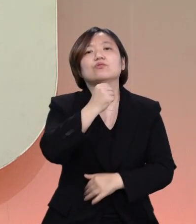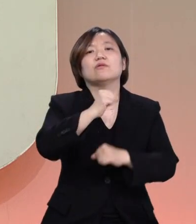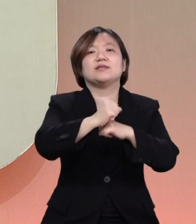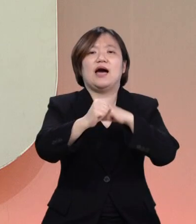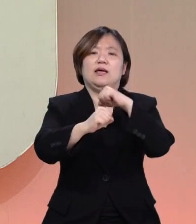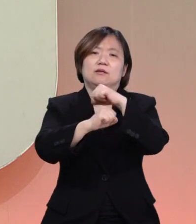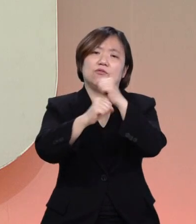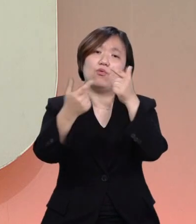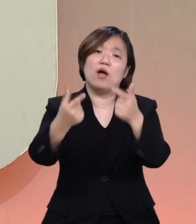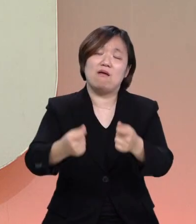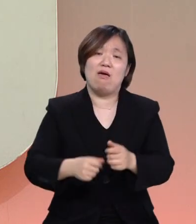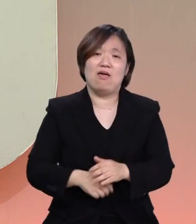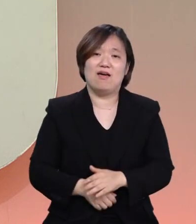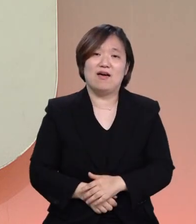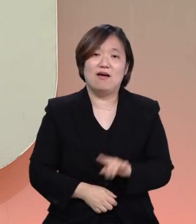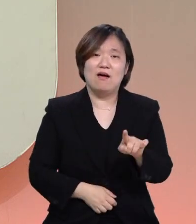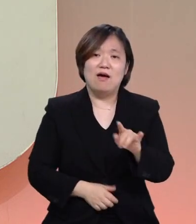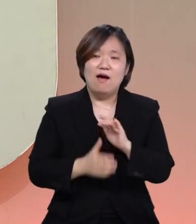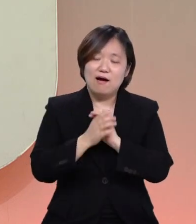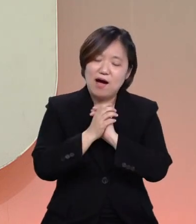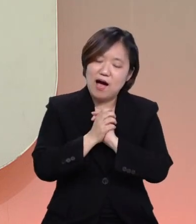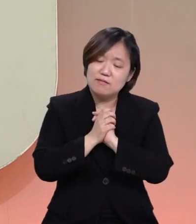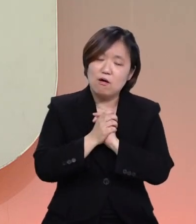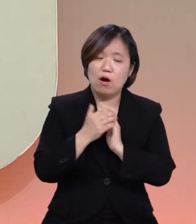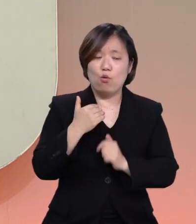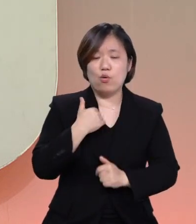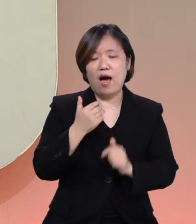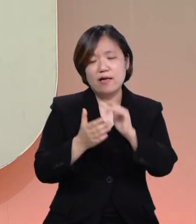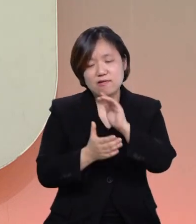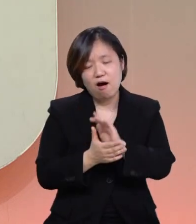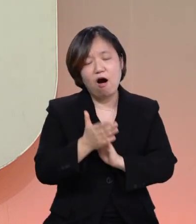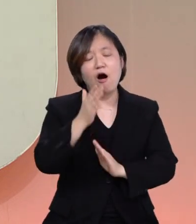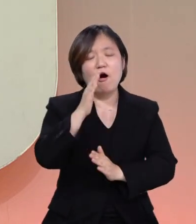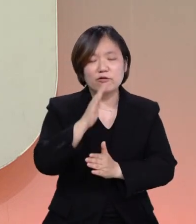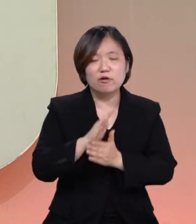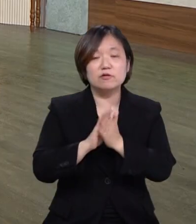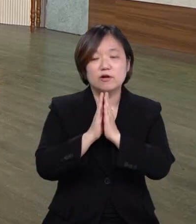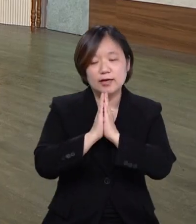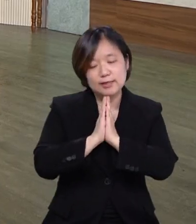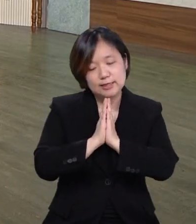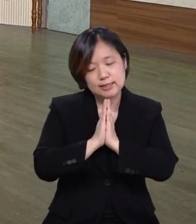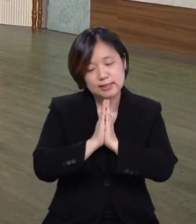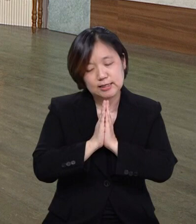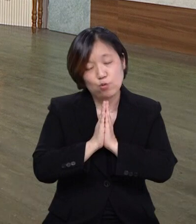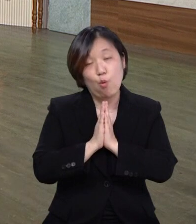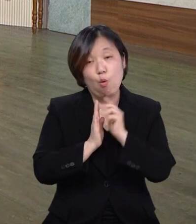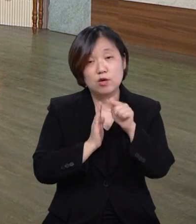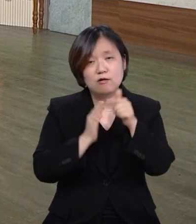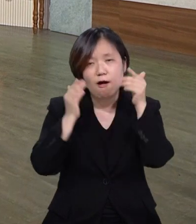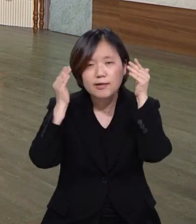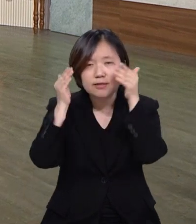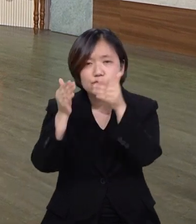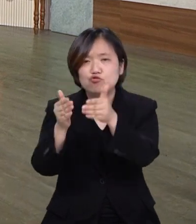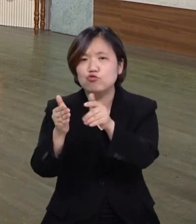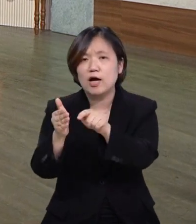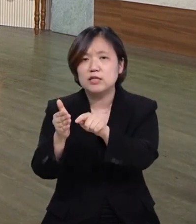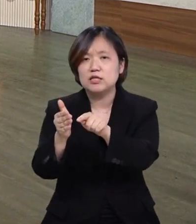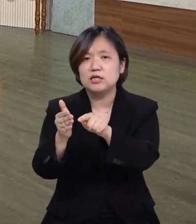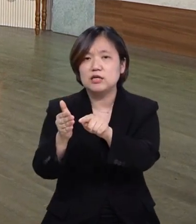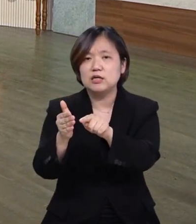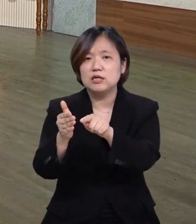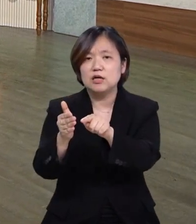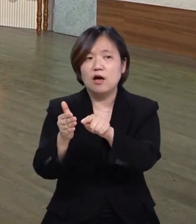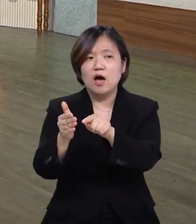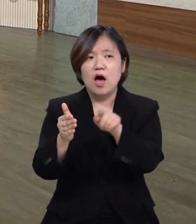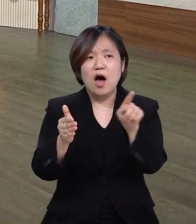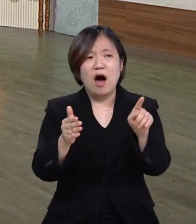겁니다 그러니까 간절하고 정성스럽게 기도해야 할 것에 이렇게 집중하고 몰입하고